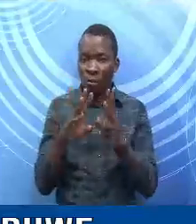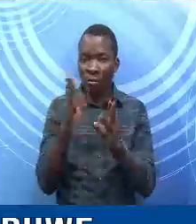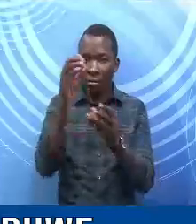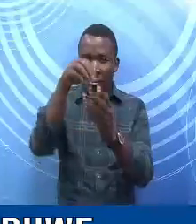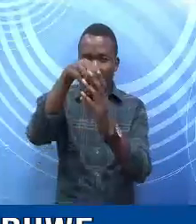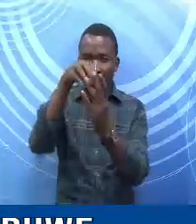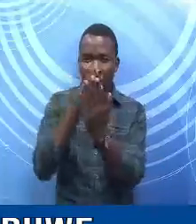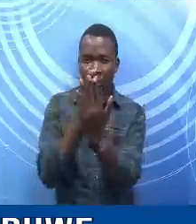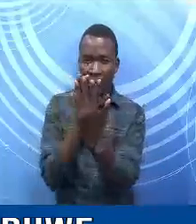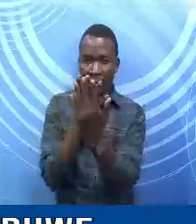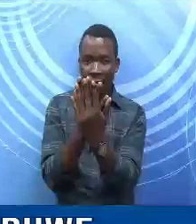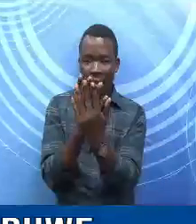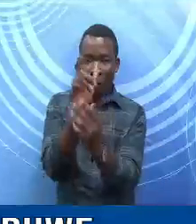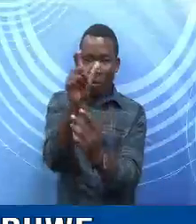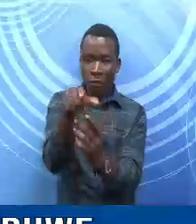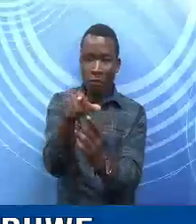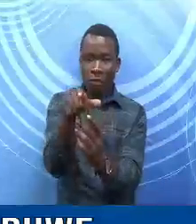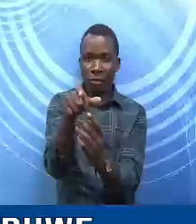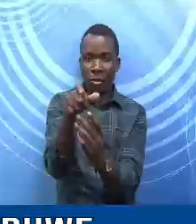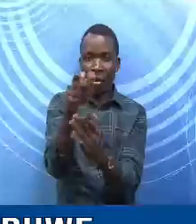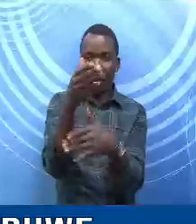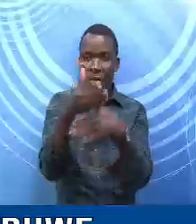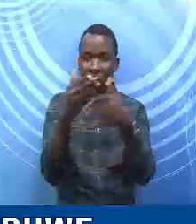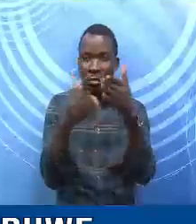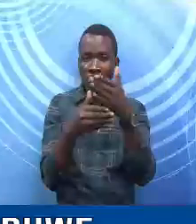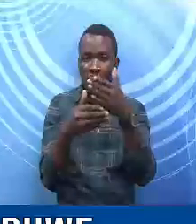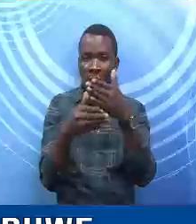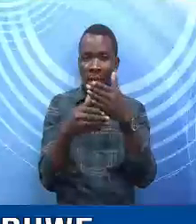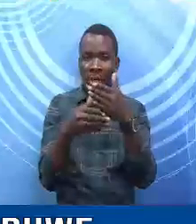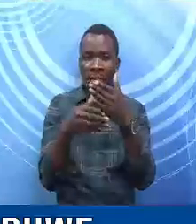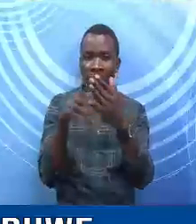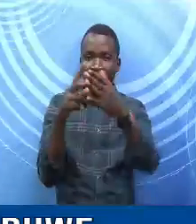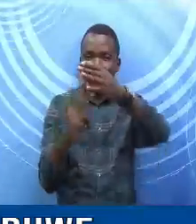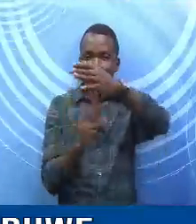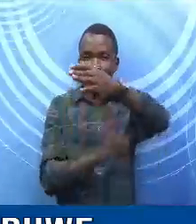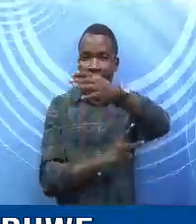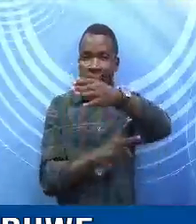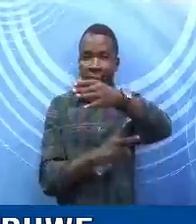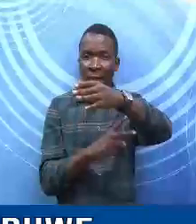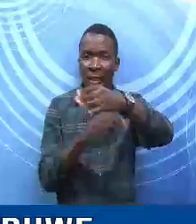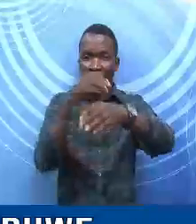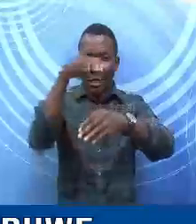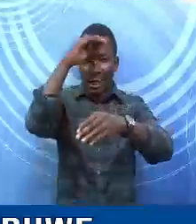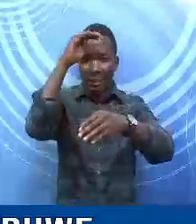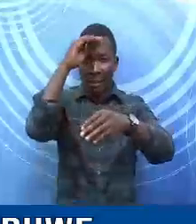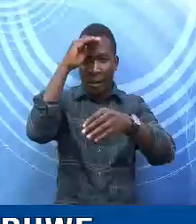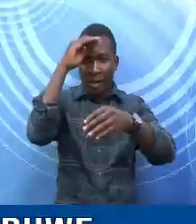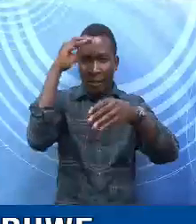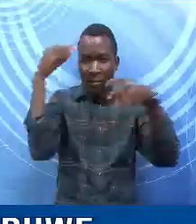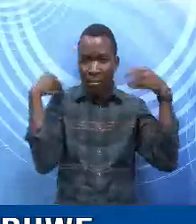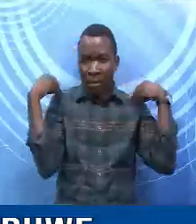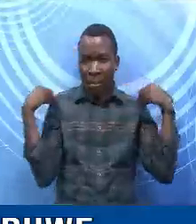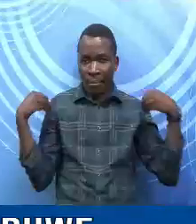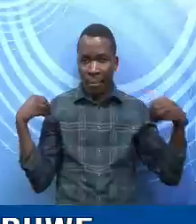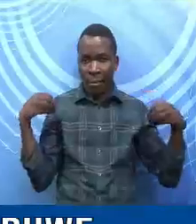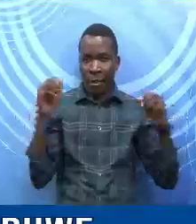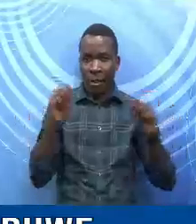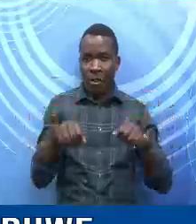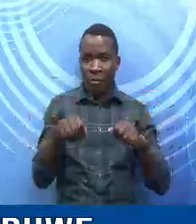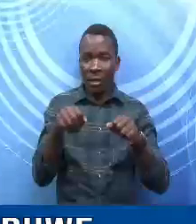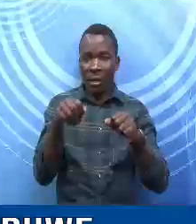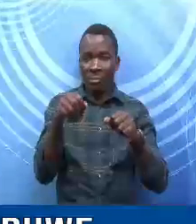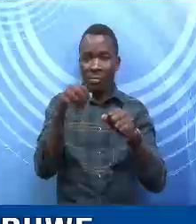Umuntu uri kubaka iki kiraro ni umupolisi. Afande yagufungisha kuko nama mbere